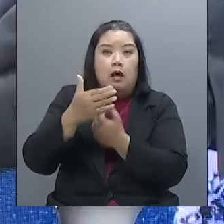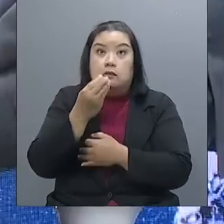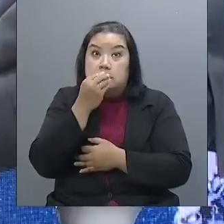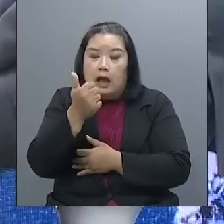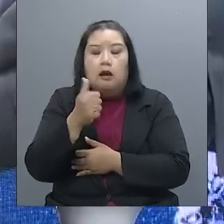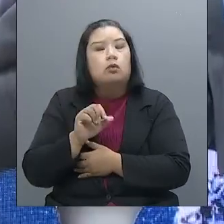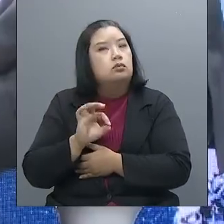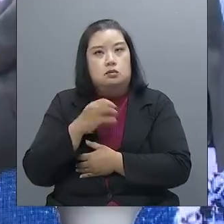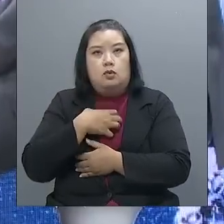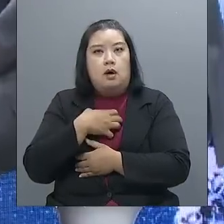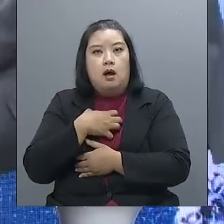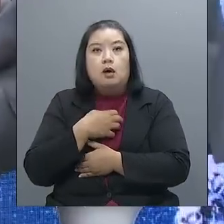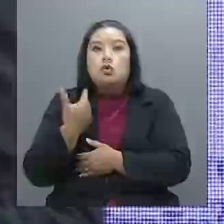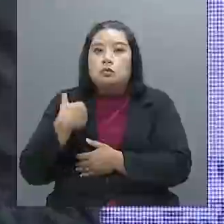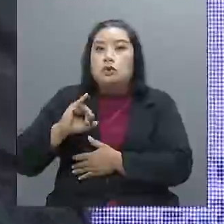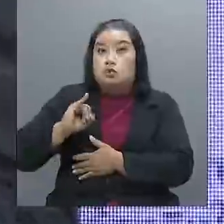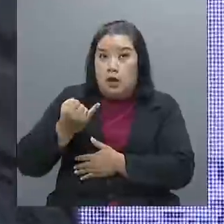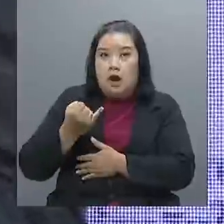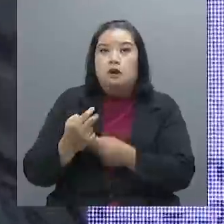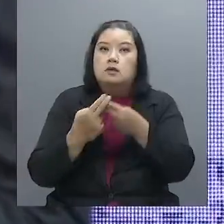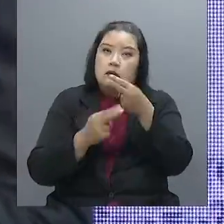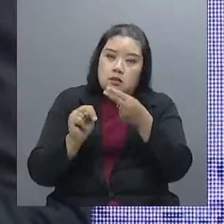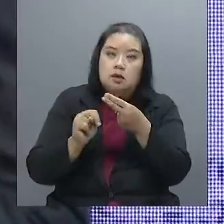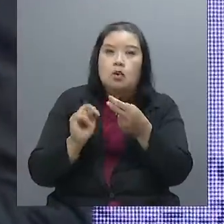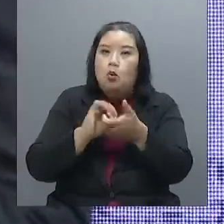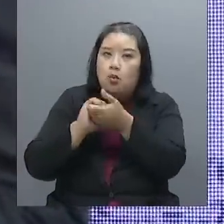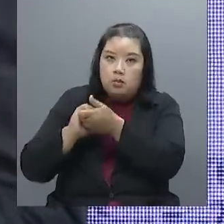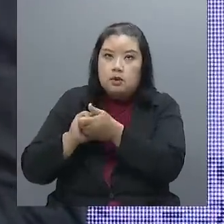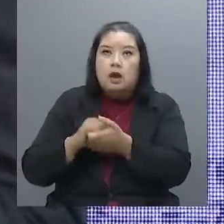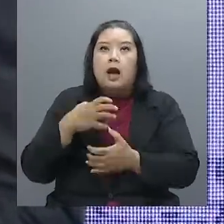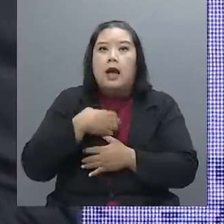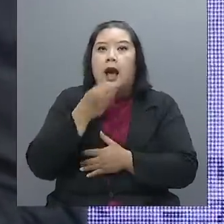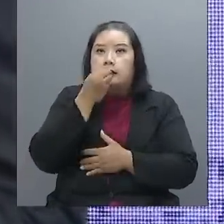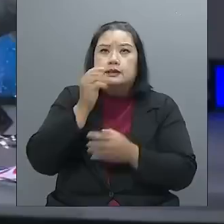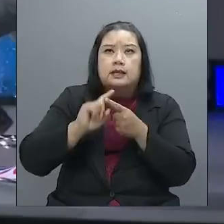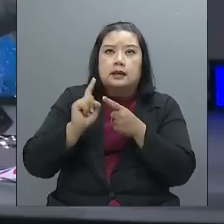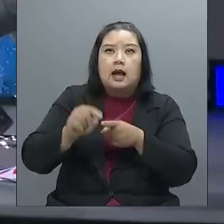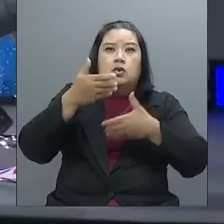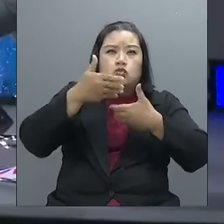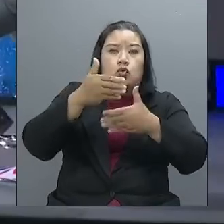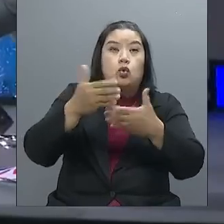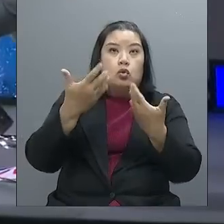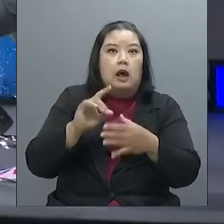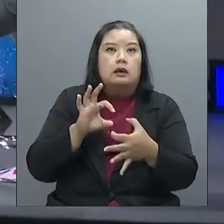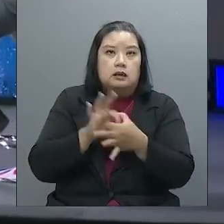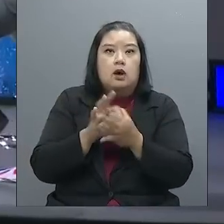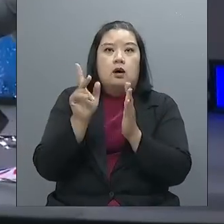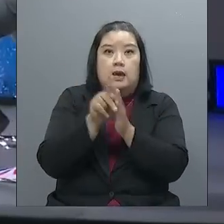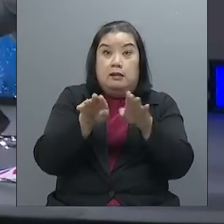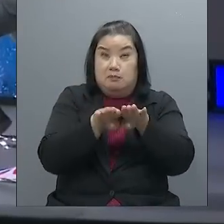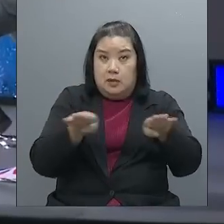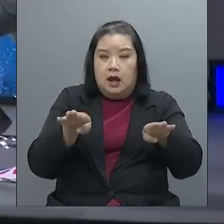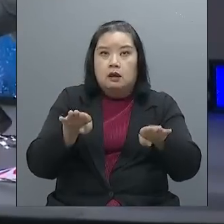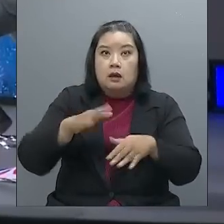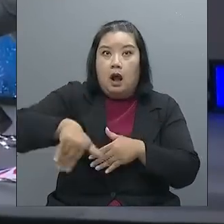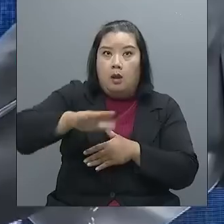การโรงพยาบาลจุฬาลงกรณ์สภากาชาดไทยก็บอกว่าการส่งอาหารไปอวกาศได้นะคะเป็นการรับรองมาตรฐานที่จะยิ่งสร้างความเชื่อมั่นม